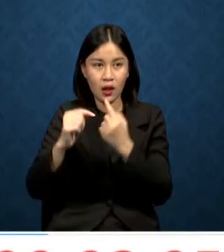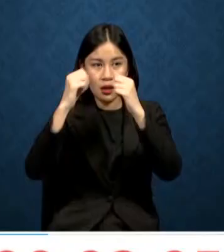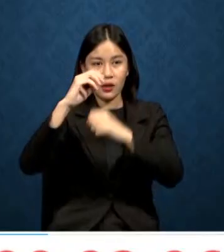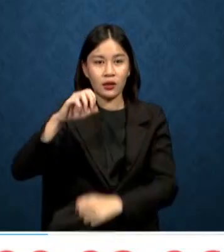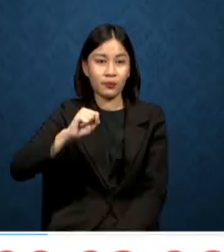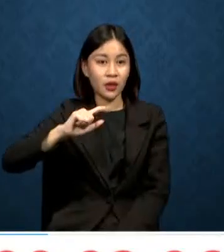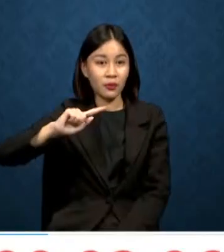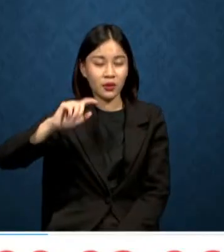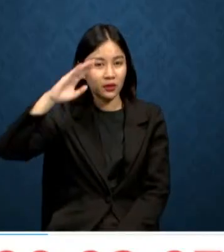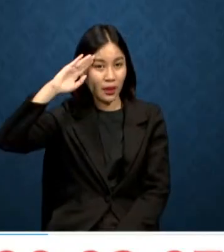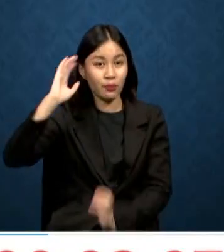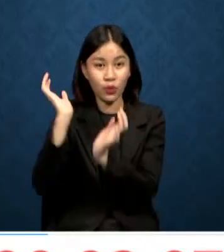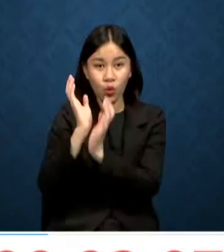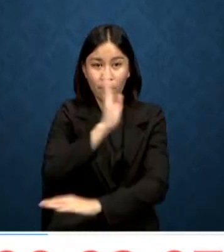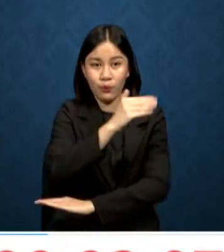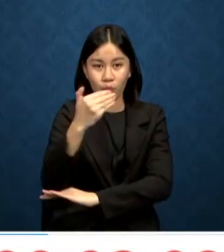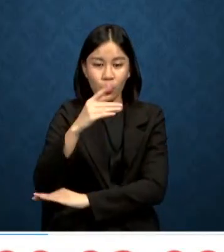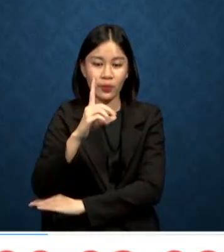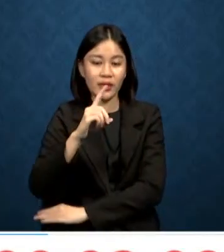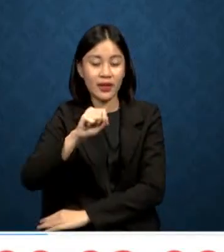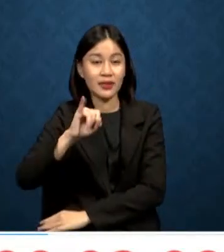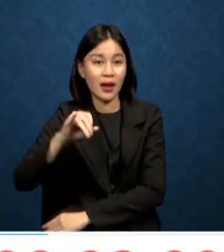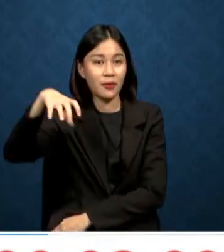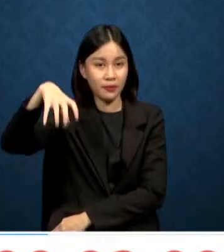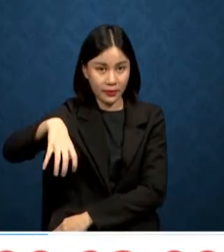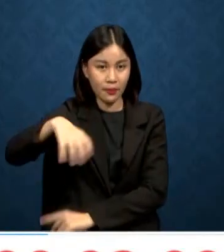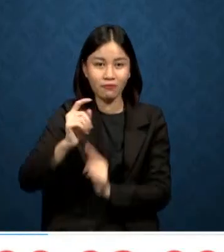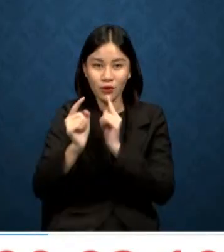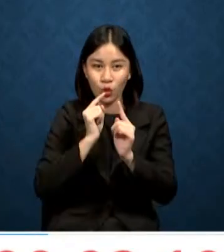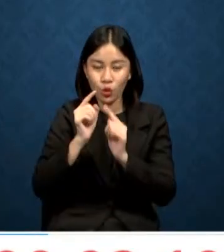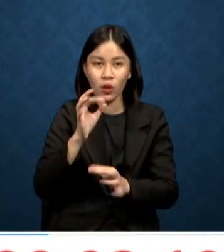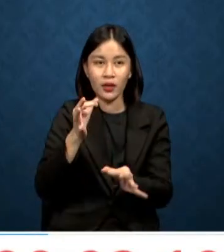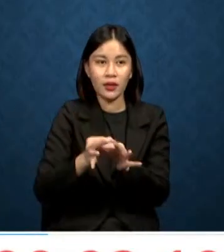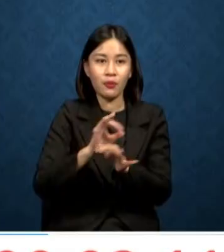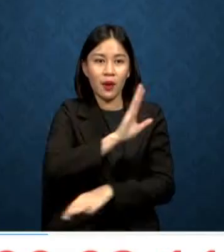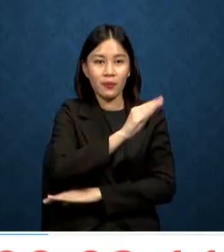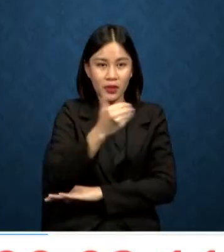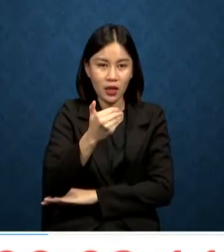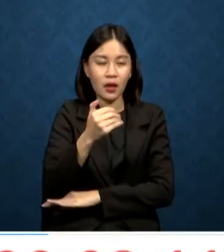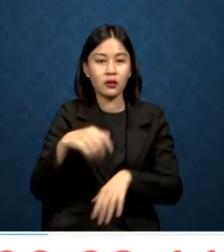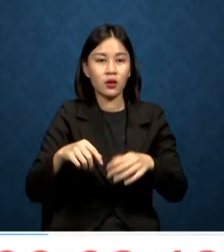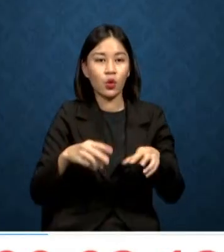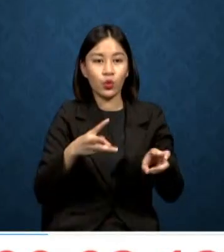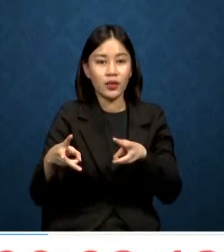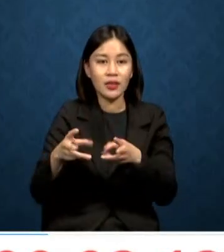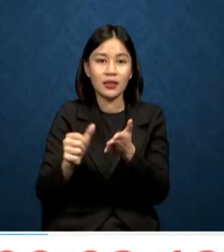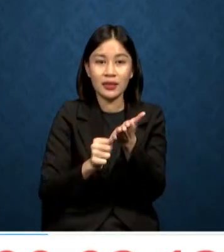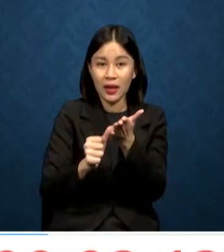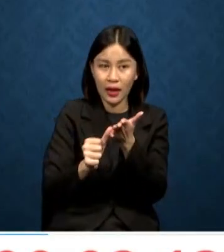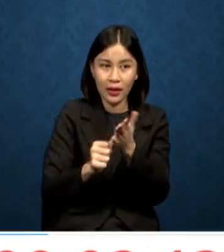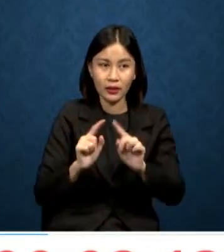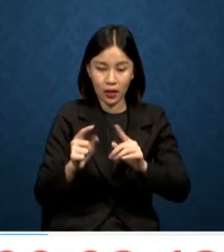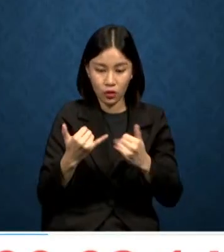งชาตินะครับแล้วก็ DSI นะครับแล้วก็ทางแบงค์ชาติด้วยนะครับที่จะดำเนินการแก้ไขนะครับแต่ว่